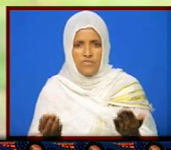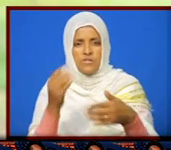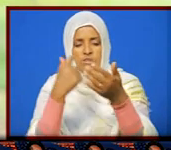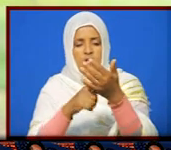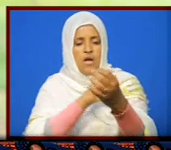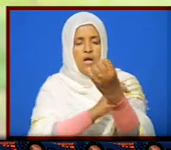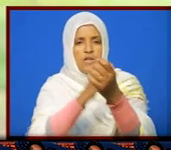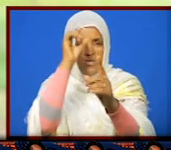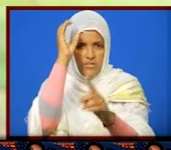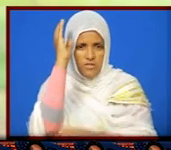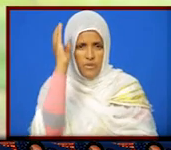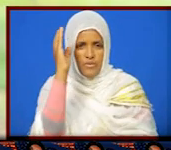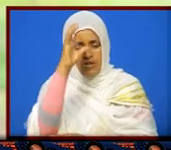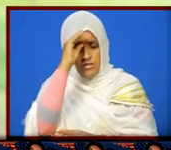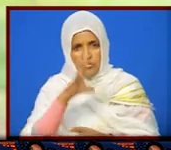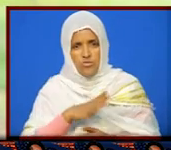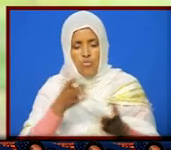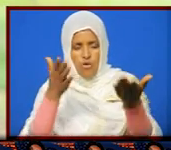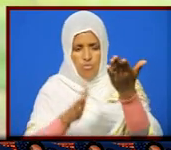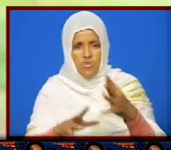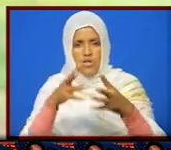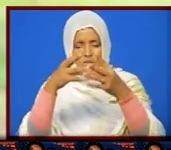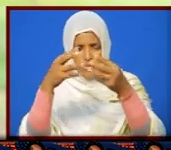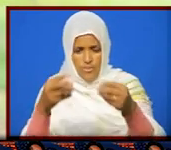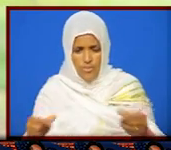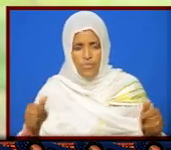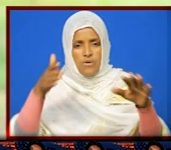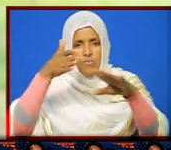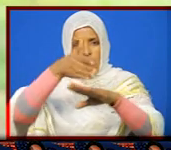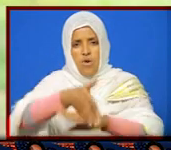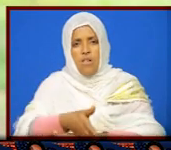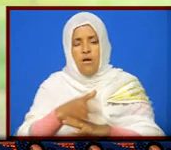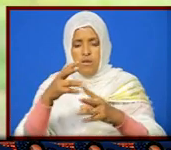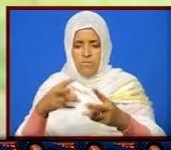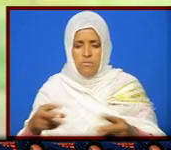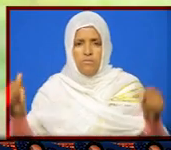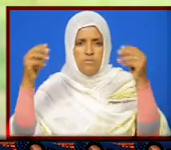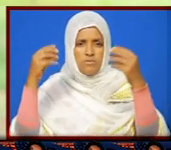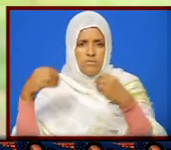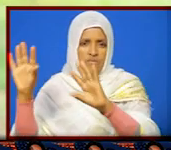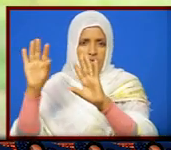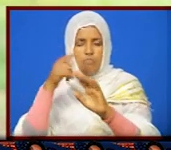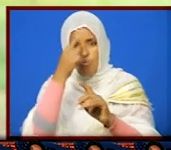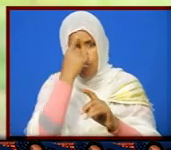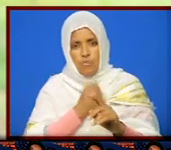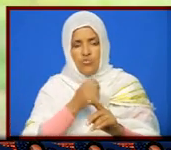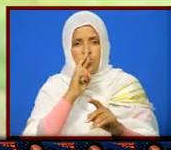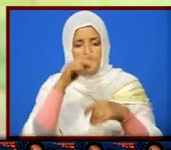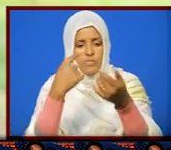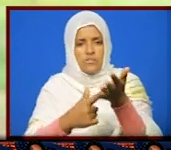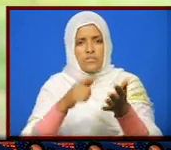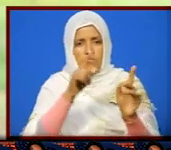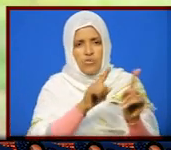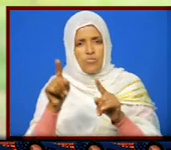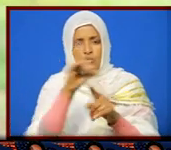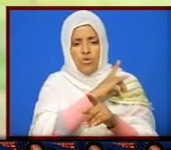መጻሕፍት ትስእትክሙ ወይ ኃይለ እግዚአብሔር። ሰው ከሞተ ከፈረሰ ከበሰበሰ በኋላ ቀልጠን እንቀራለን ብለው የሚያምኑ